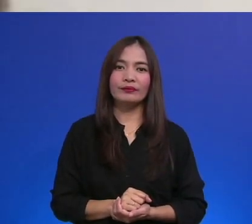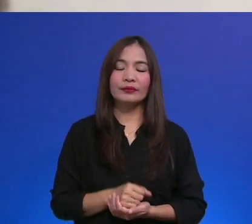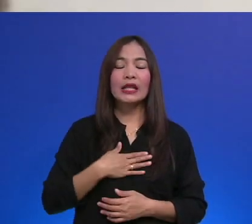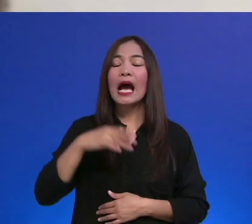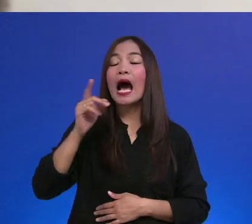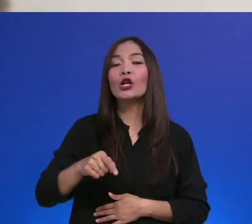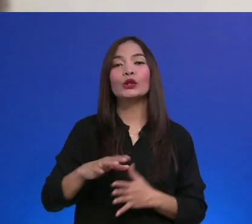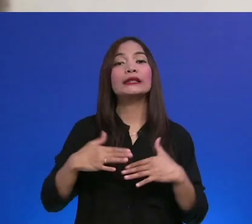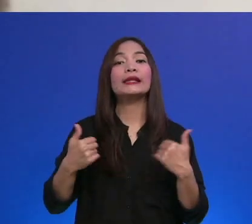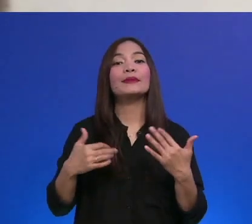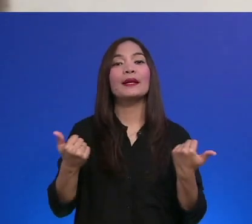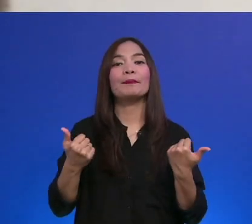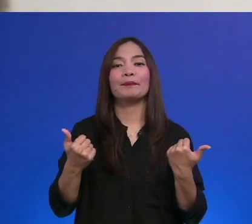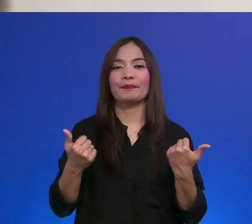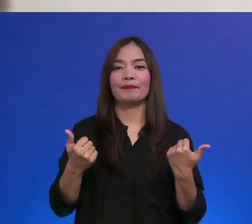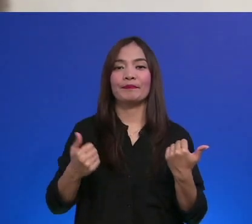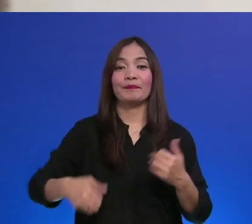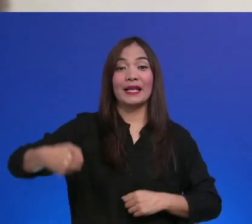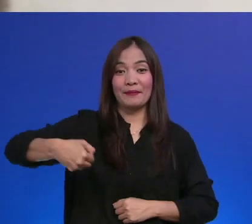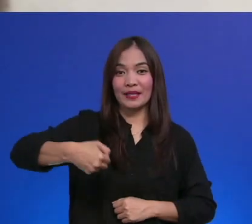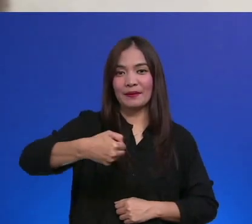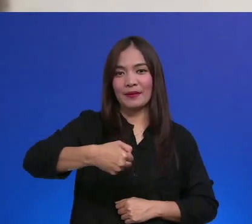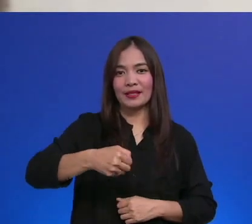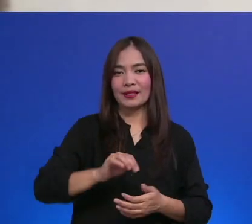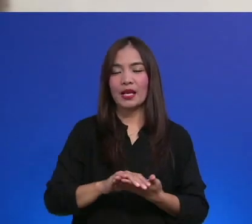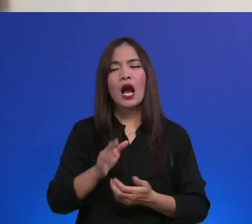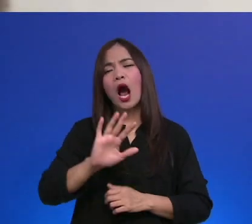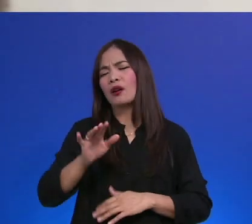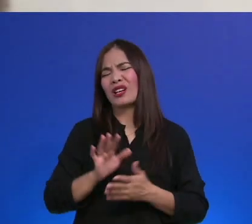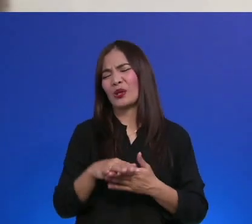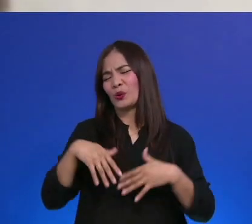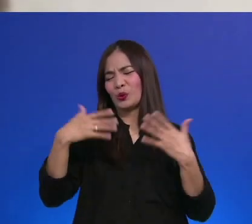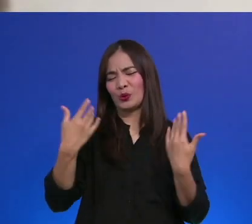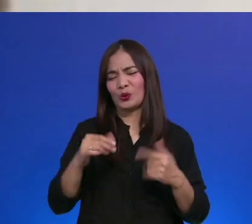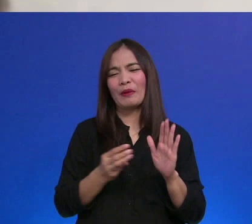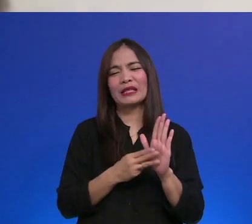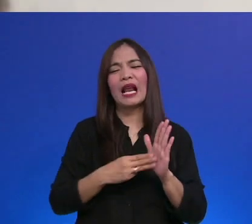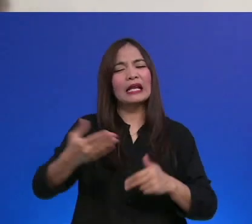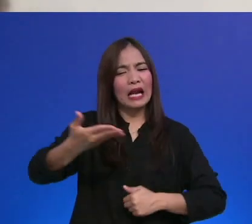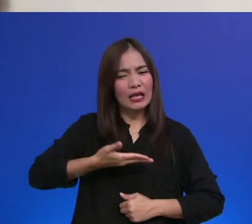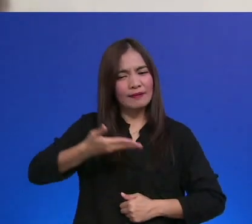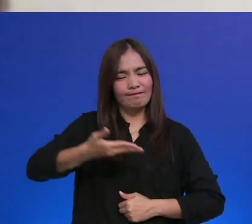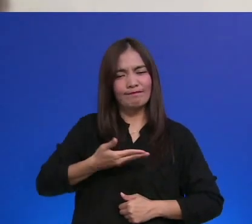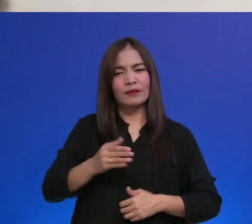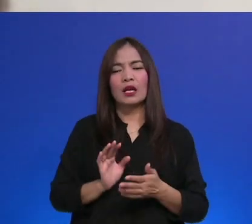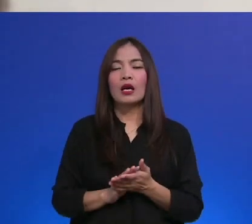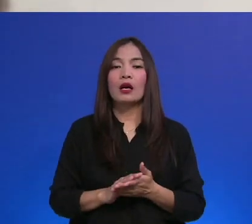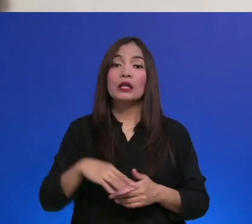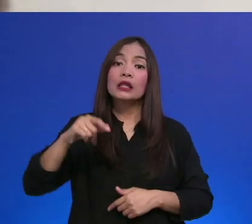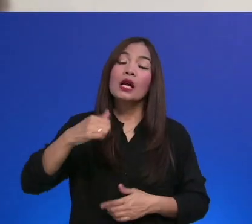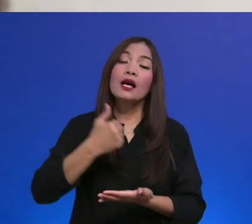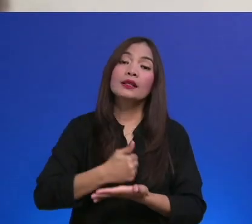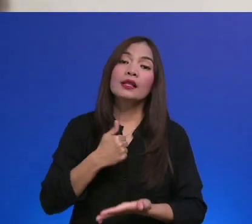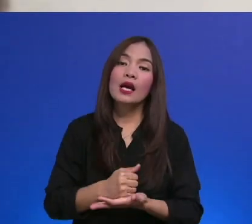beres-beres berkemas-kemas tidak perlu ada guncangan lagi goncangan yang ternyata memang